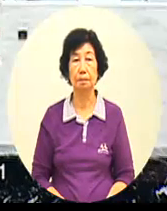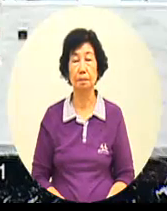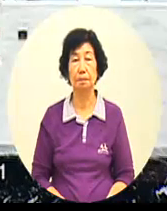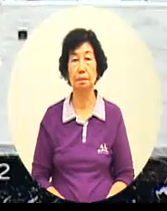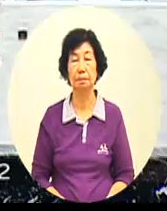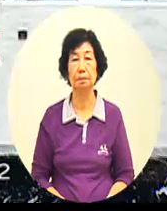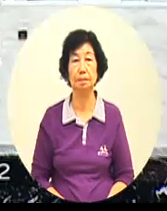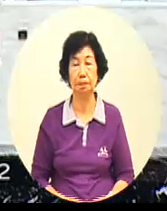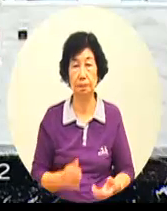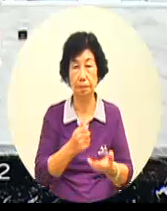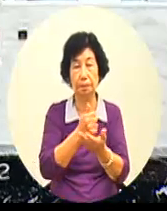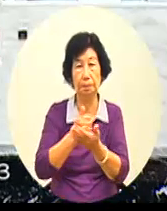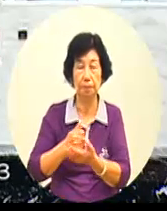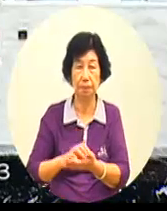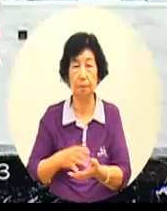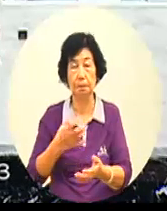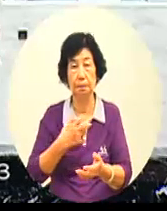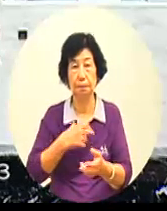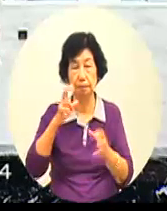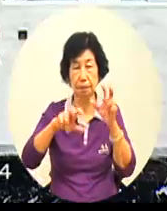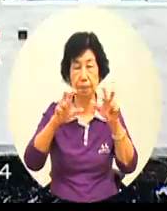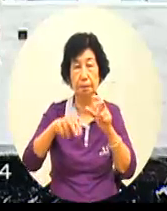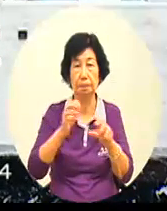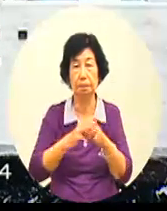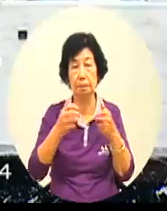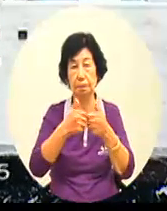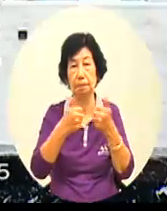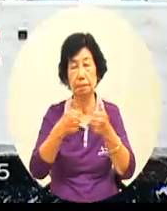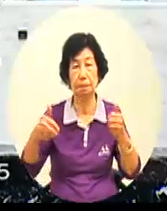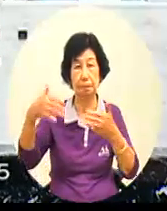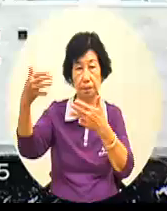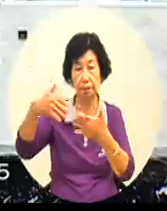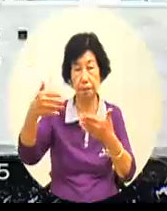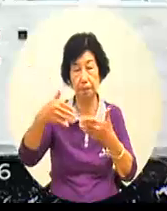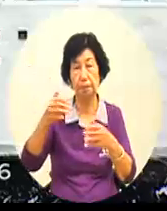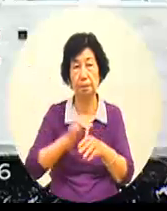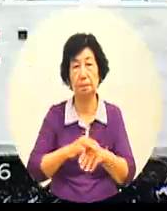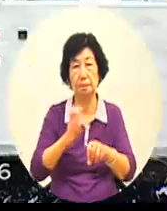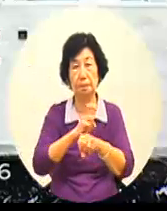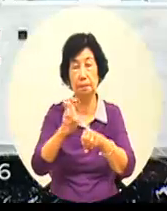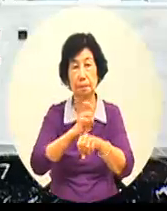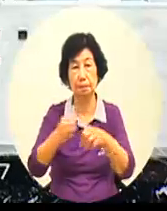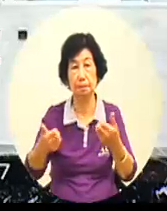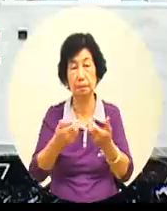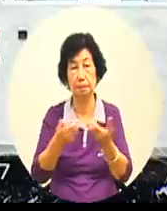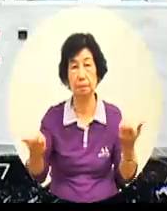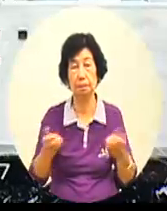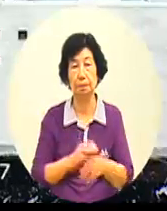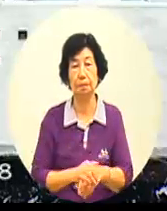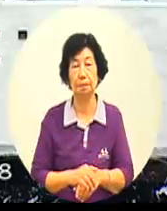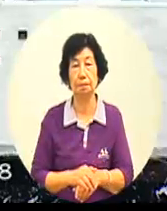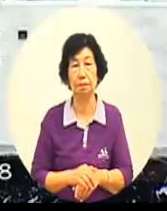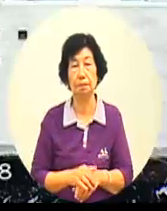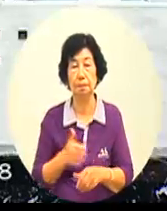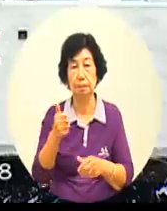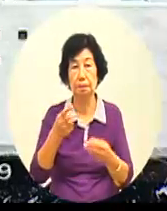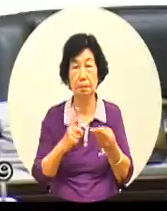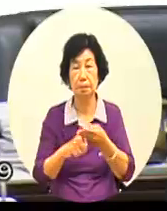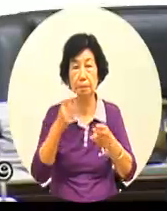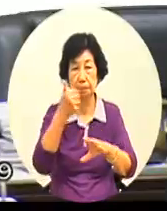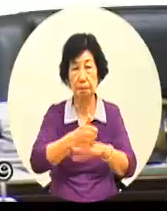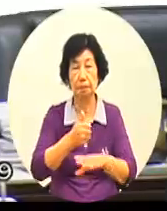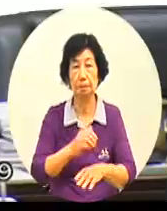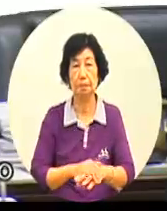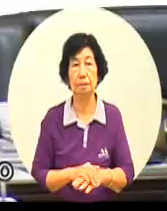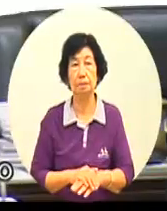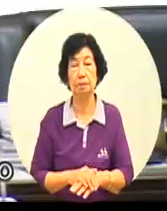请尔邓议员质询二十分钟。 好，谢谢主席哈，还有我